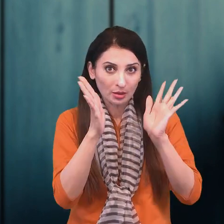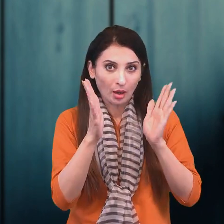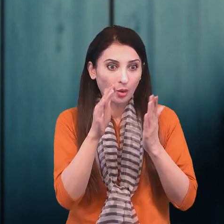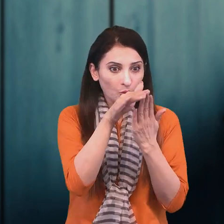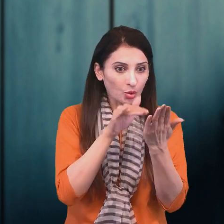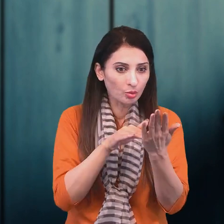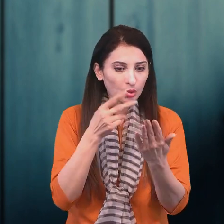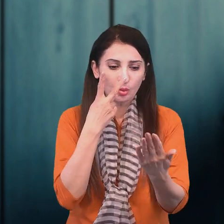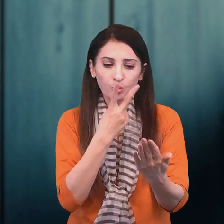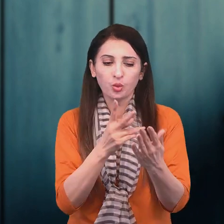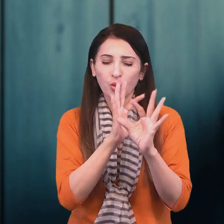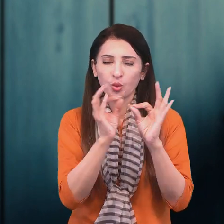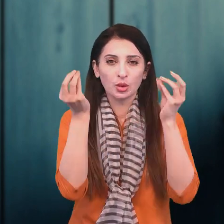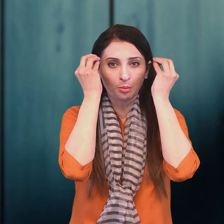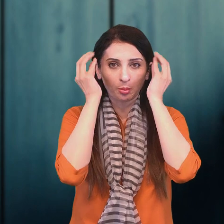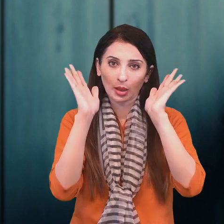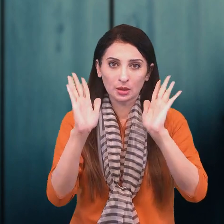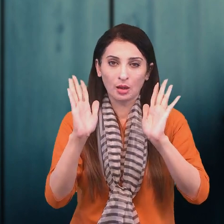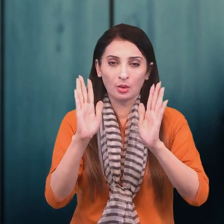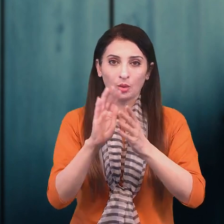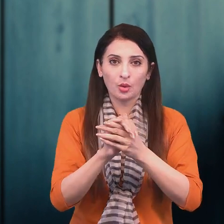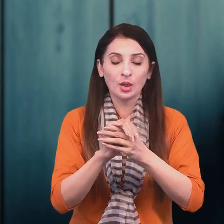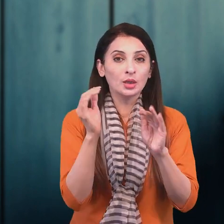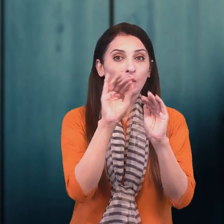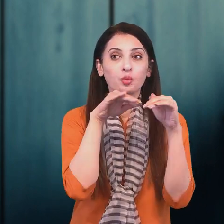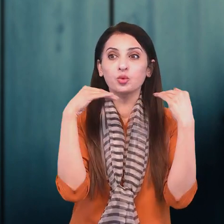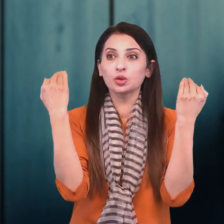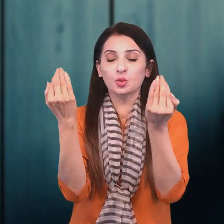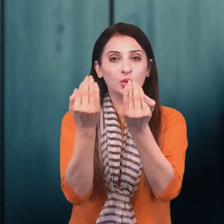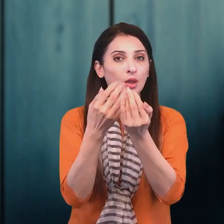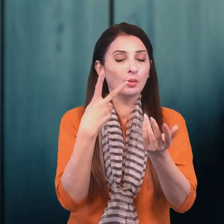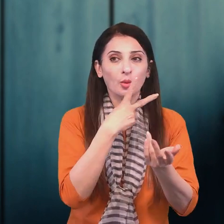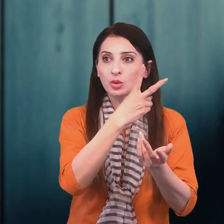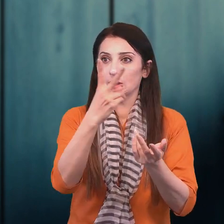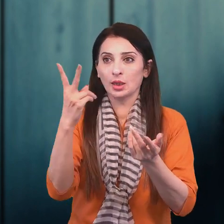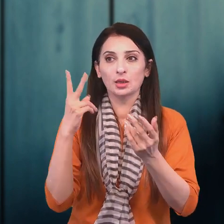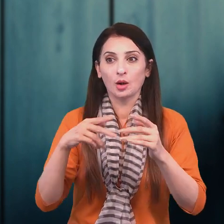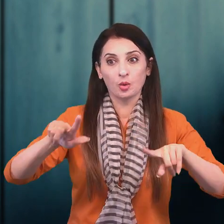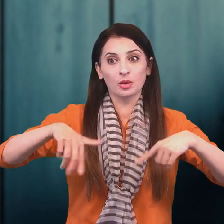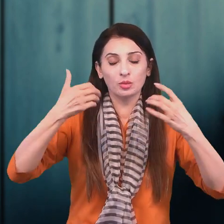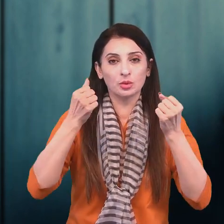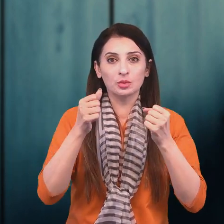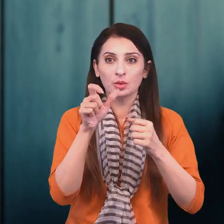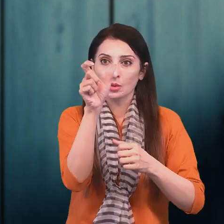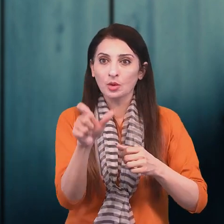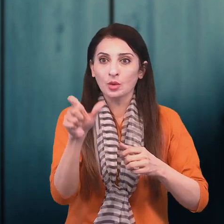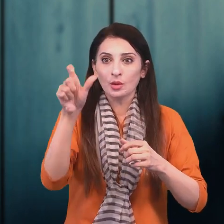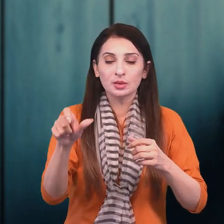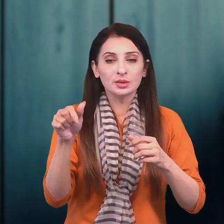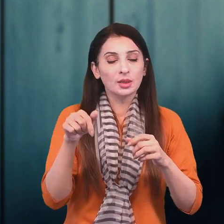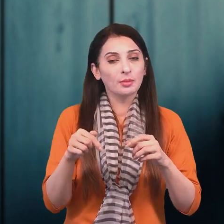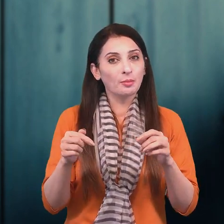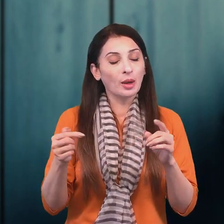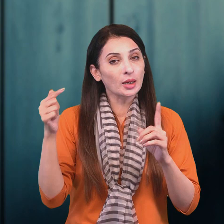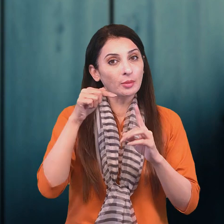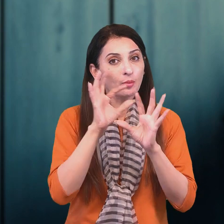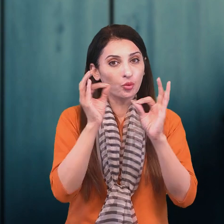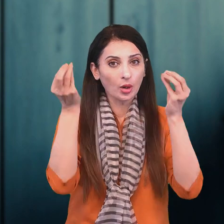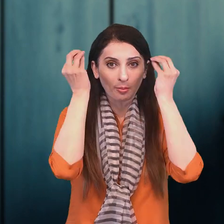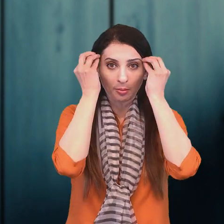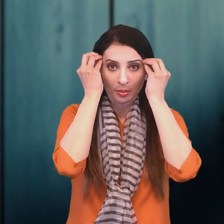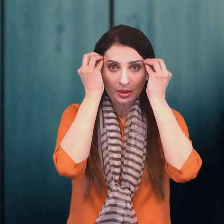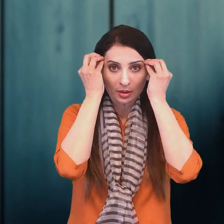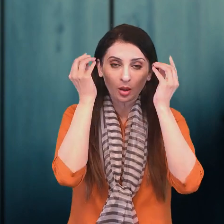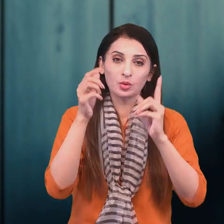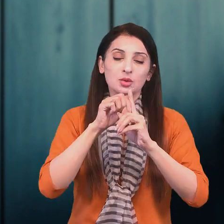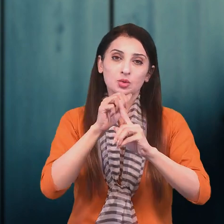اوپر، ان رپورٹس کے اوپر، اور اس کے ساتھ ساتھ بین الاقوامی ایکسپوئر کے ساتھ، جب تک ہم ان کو وزارت اور اس سے متعلقہ